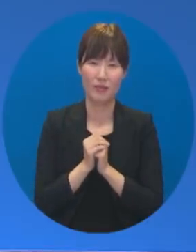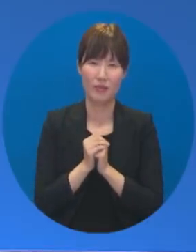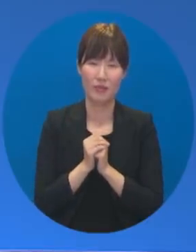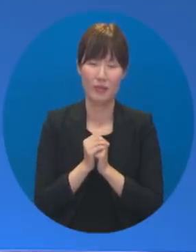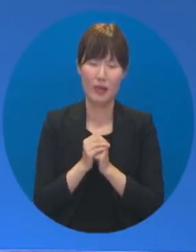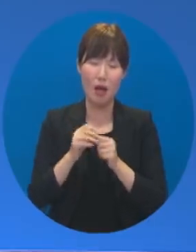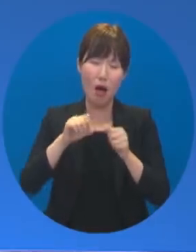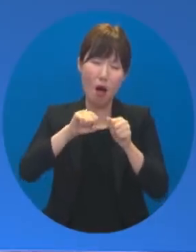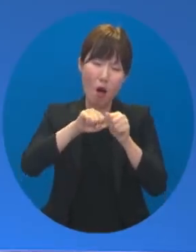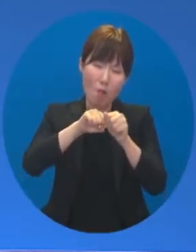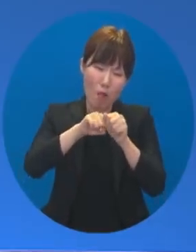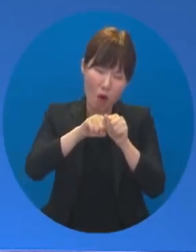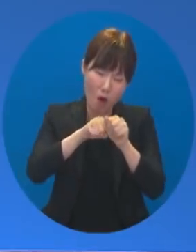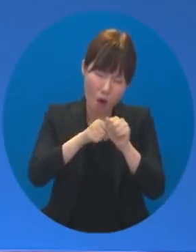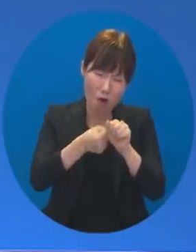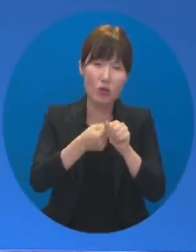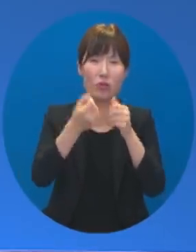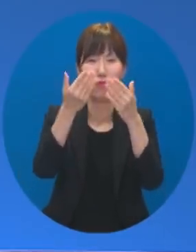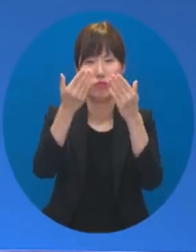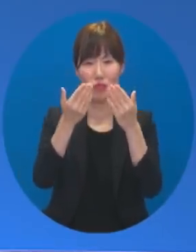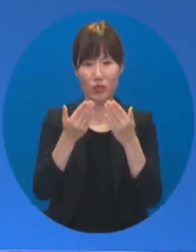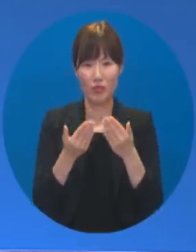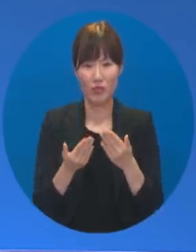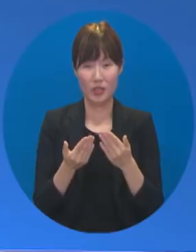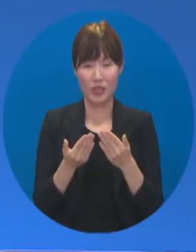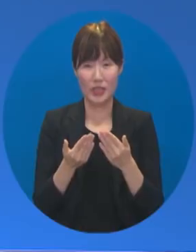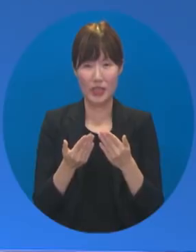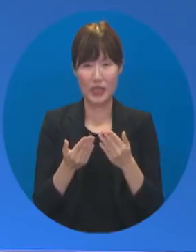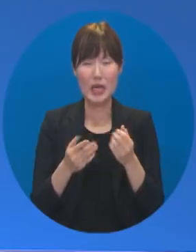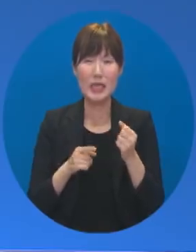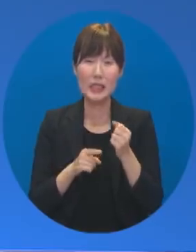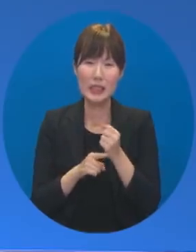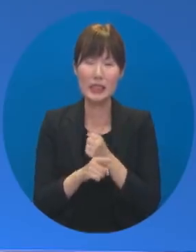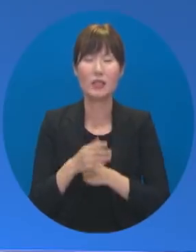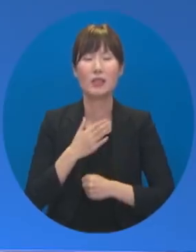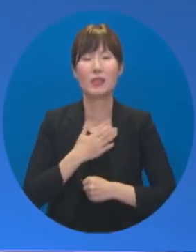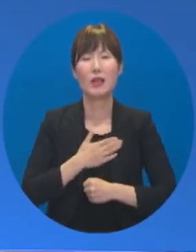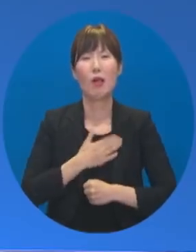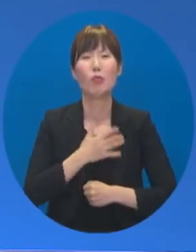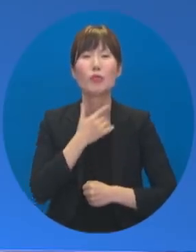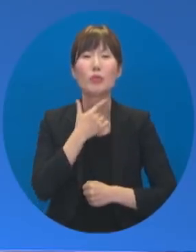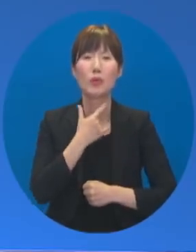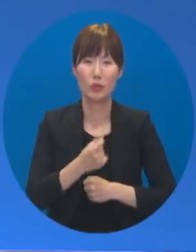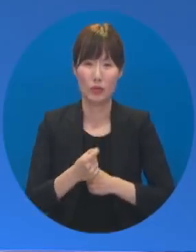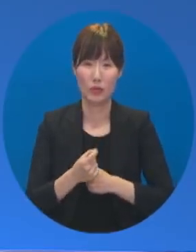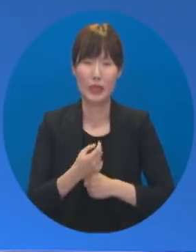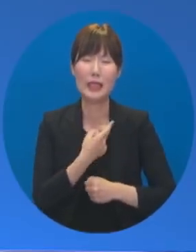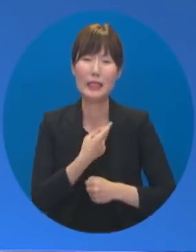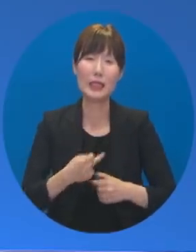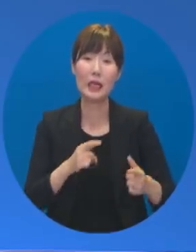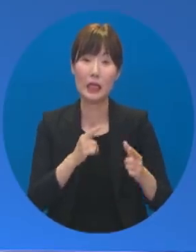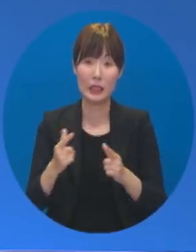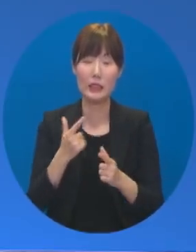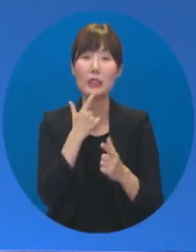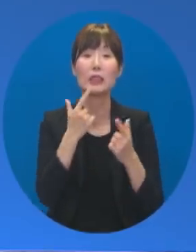벌을 내리실까에 대해서 이유를 너무 알고 싶었습니다. 제자들처럼요.